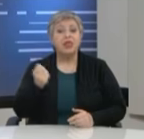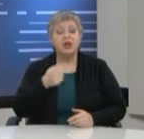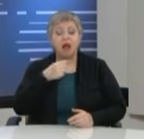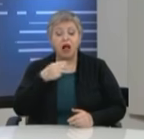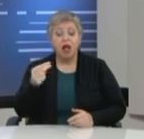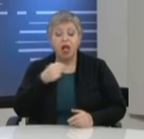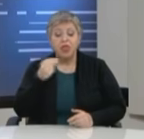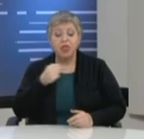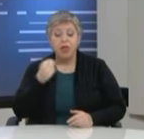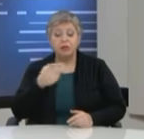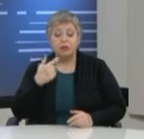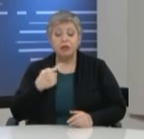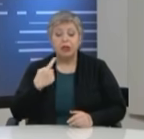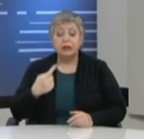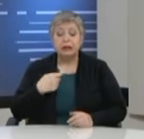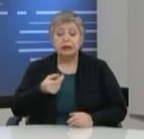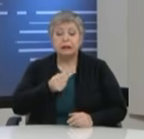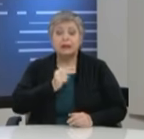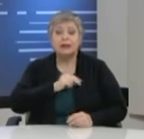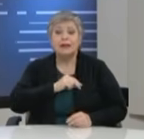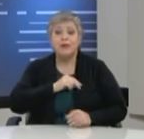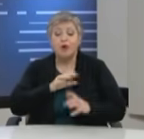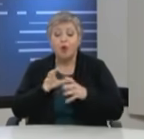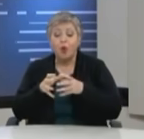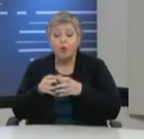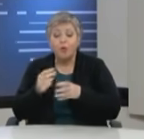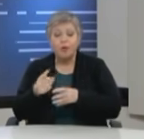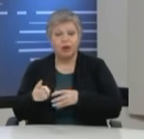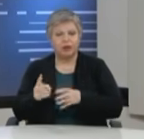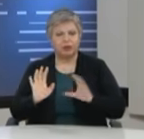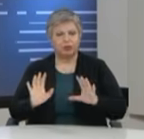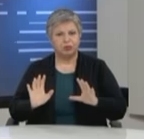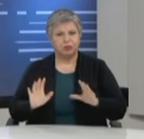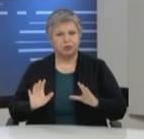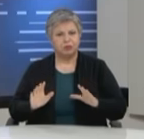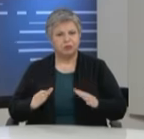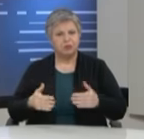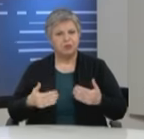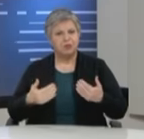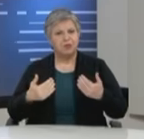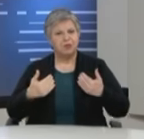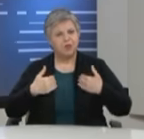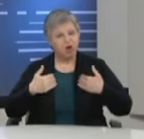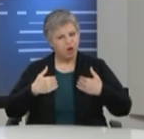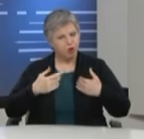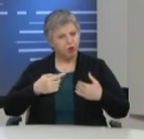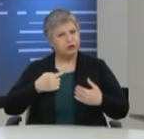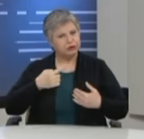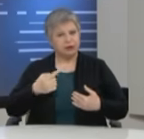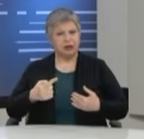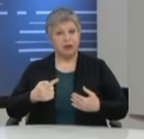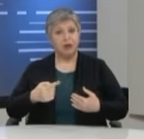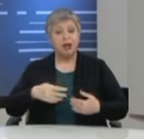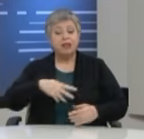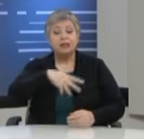που συνδέονται με το εθνικό συμφέρον. Πρώτος εγώ είπα ανοιχτά ότι ο ΣΥΡΙΖΑ διάλεξε να διχάσει